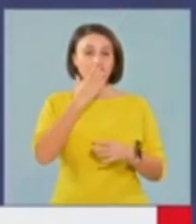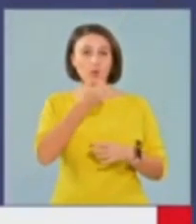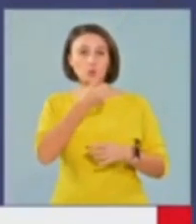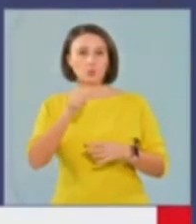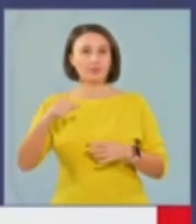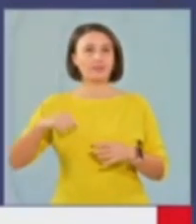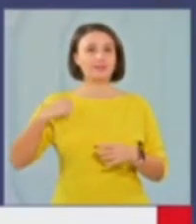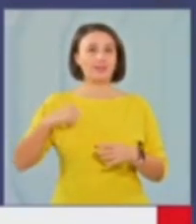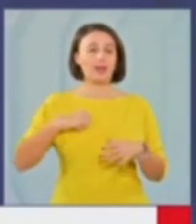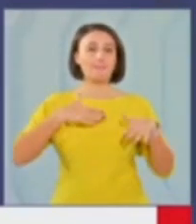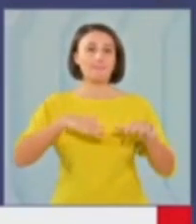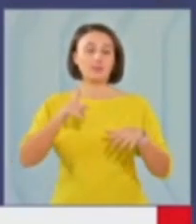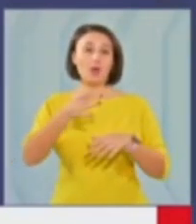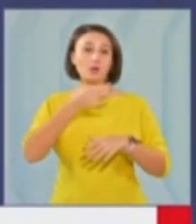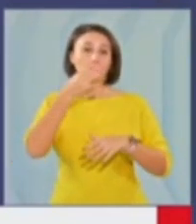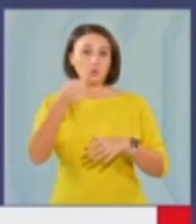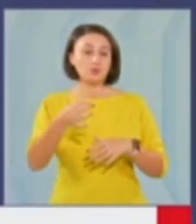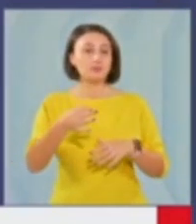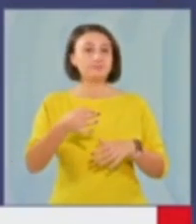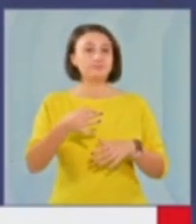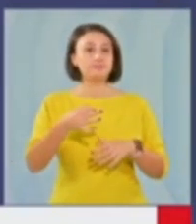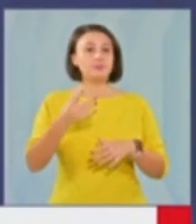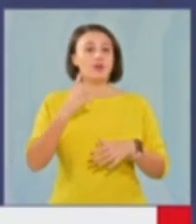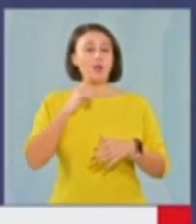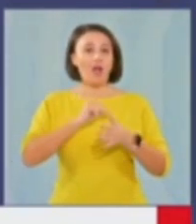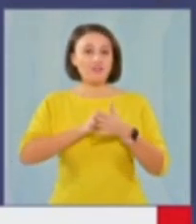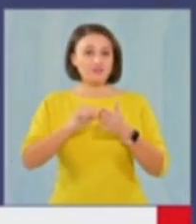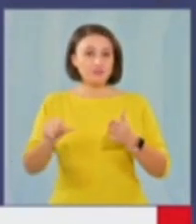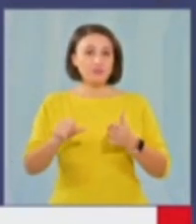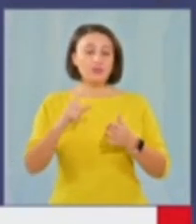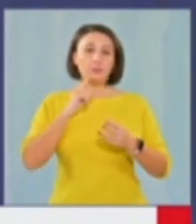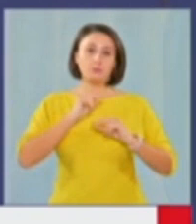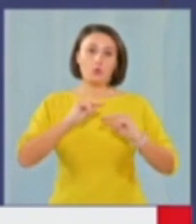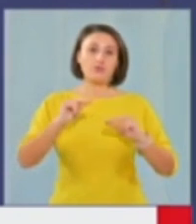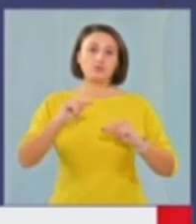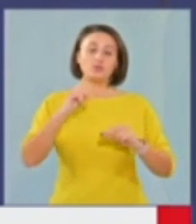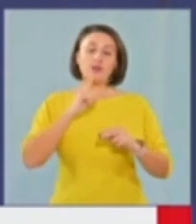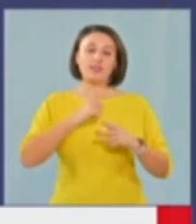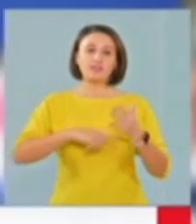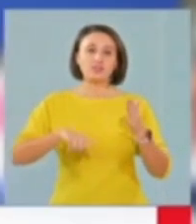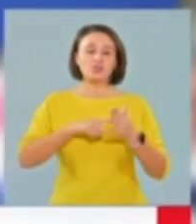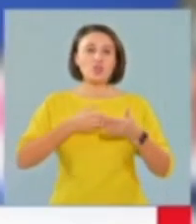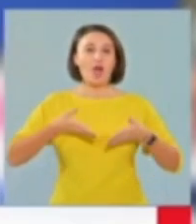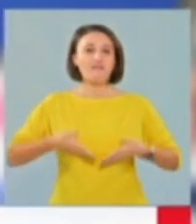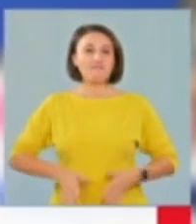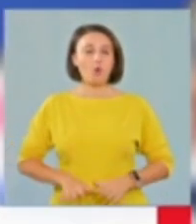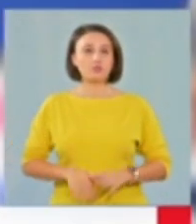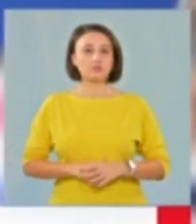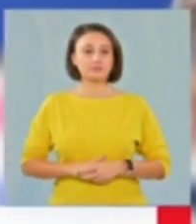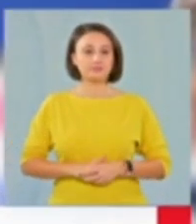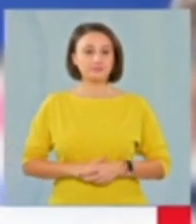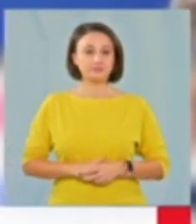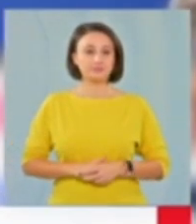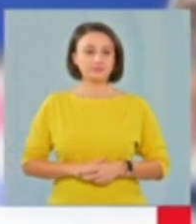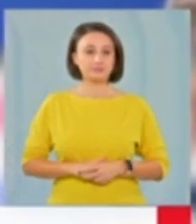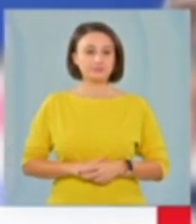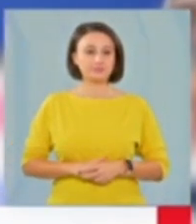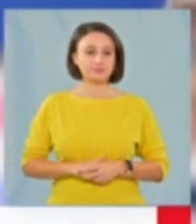de tineri militanți, Obama a spus că Youngkin va da afară profesorii și va interzice avorturile. Terry's opponent